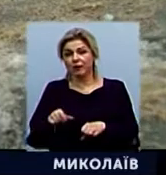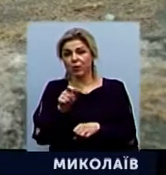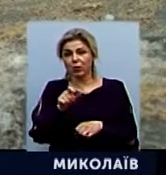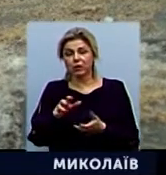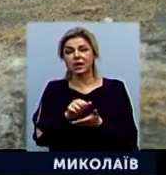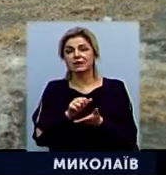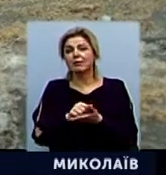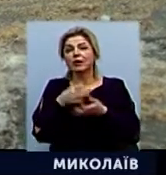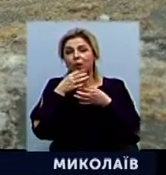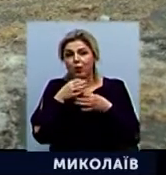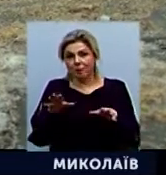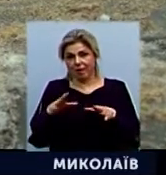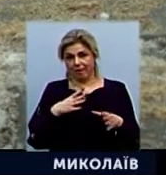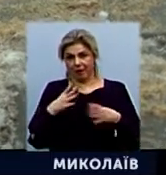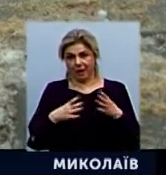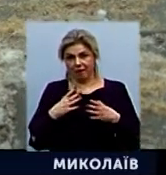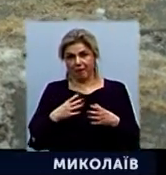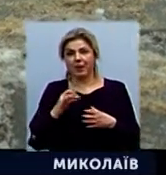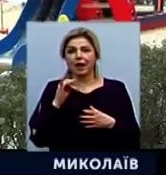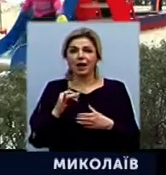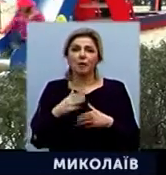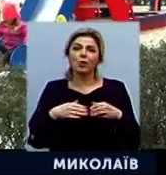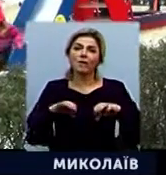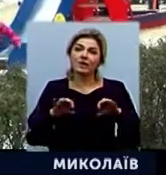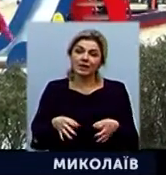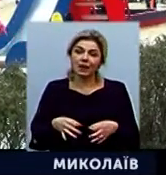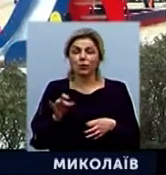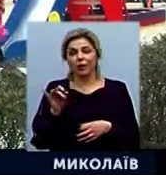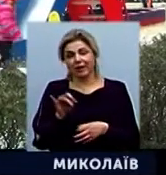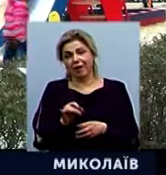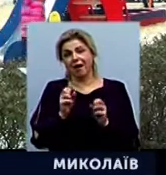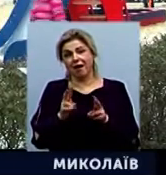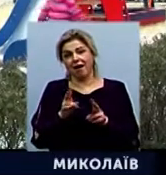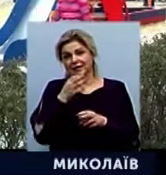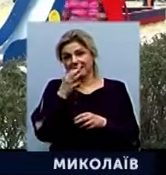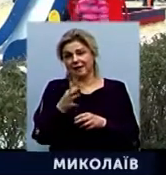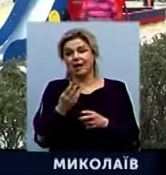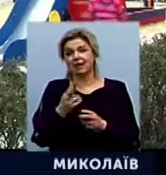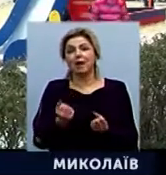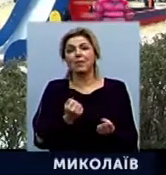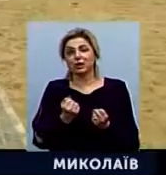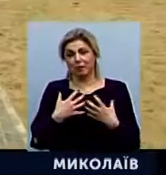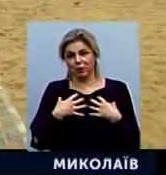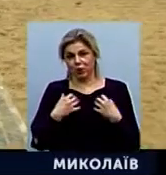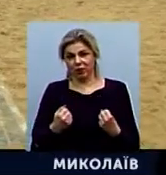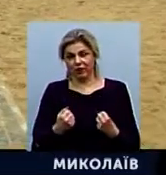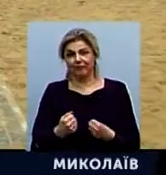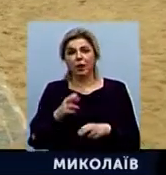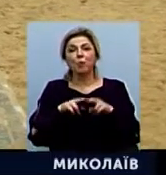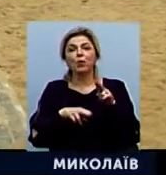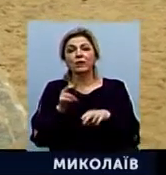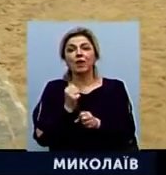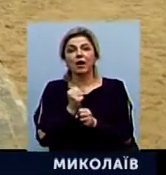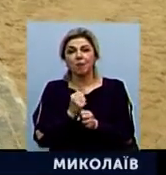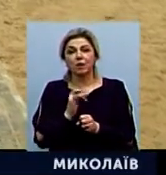займатися будь-якими вправами і професійно, і, як би мовити, для підтримки здоров'я. Будівельні роботи